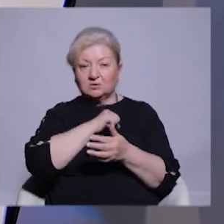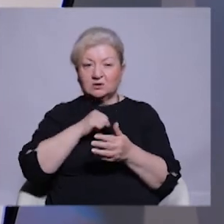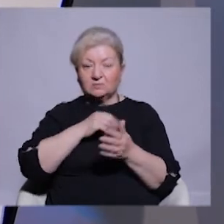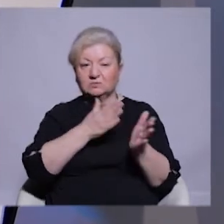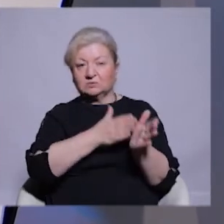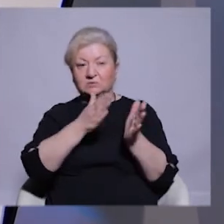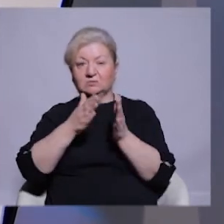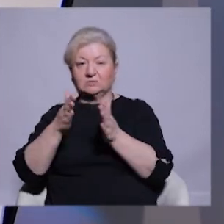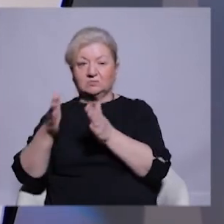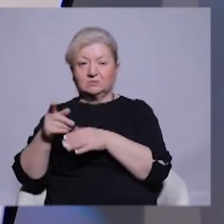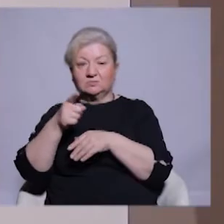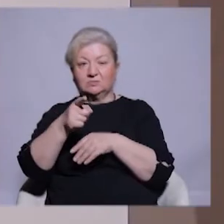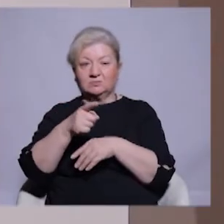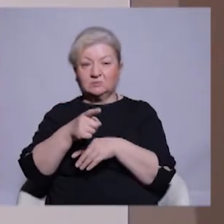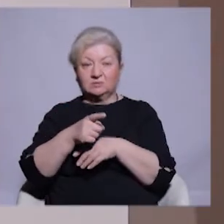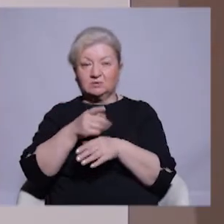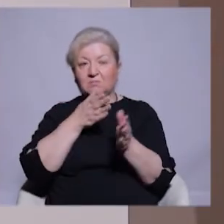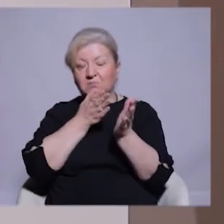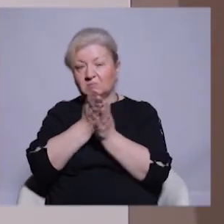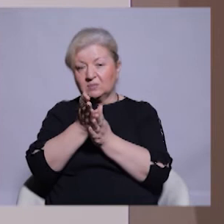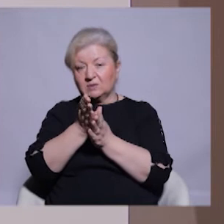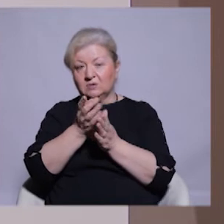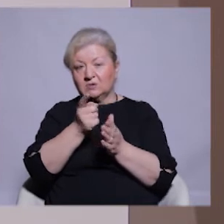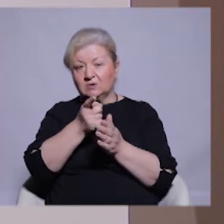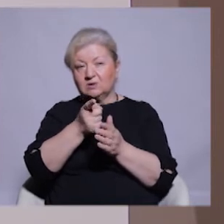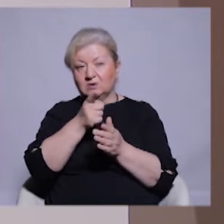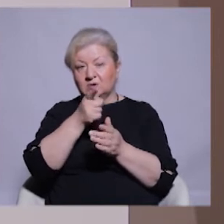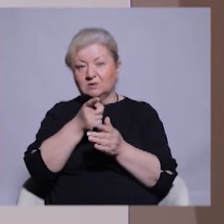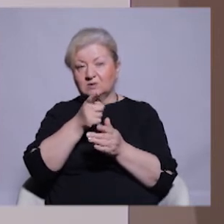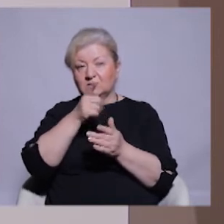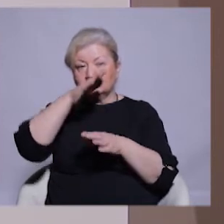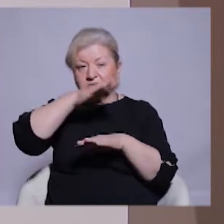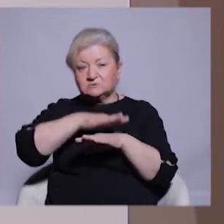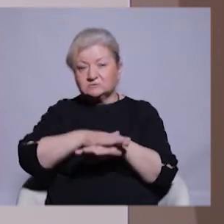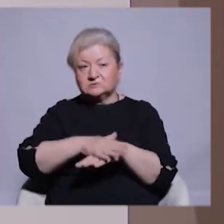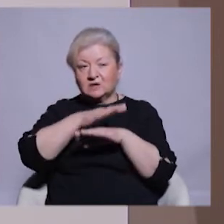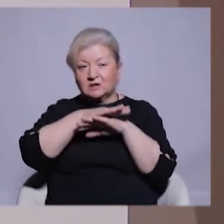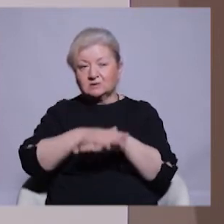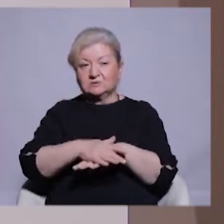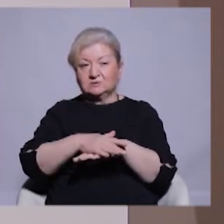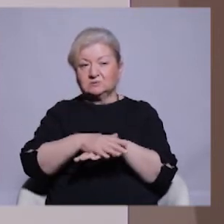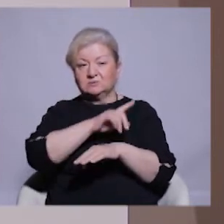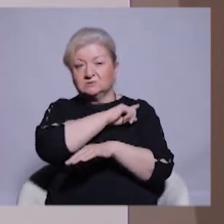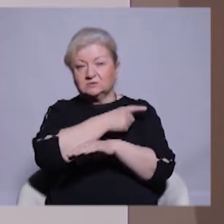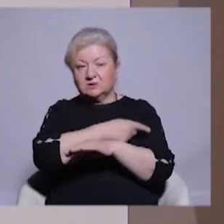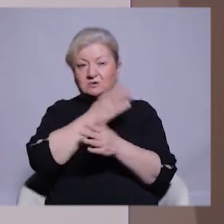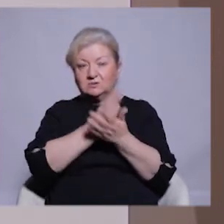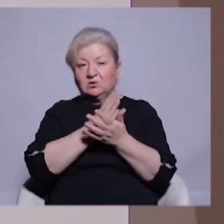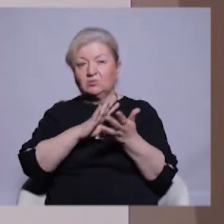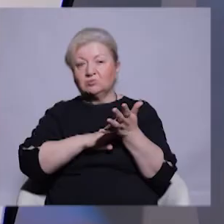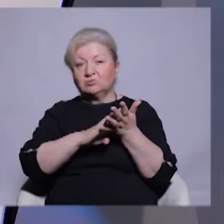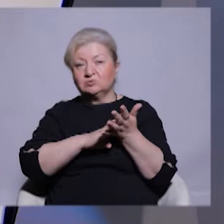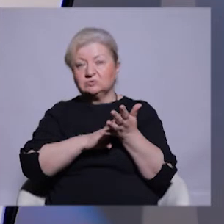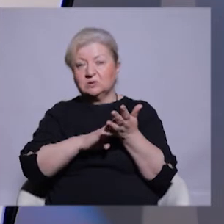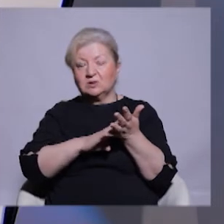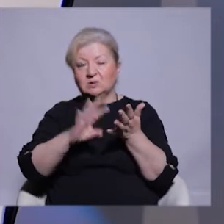თავად გადაადგილებასთან მიმართებაში, ხო? ეს საყრდენის რეაქციის ძალა ქმნის 90 გრადუსიან კუთხეს და